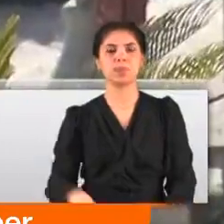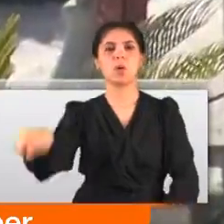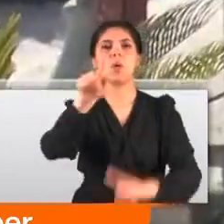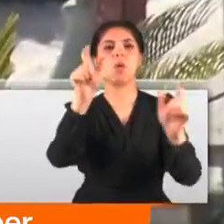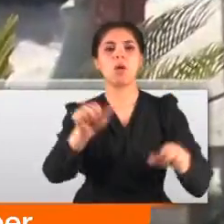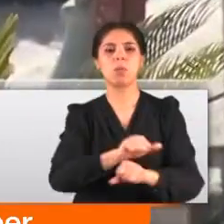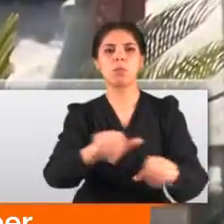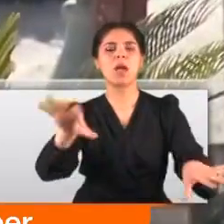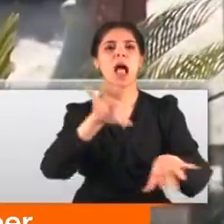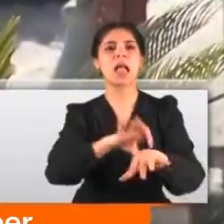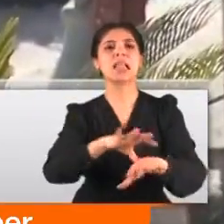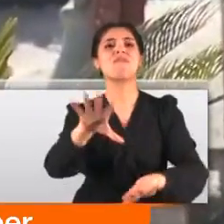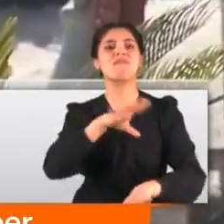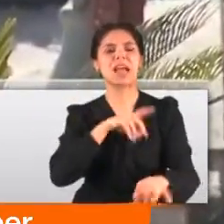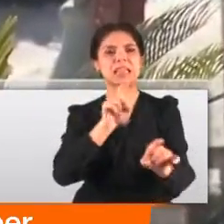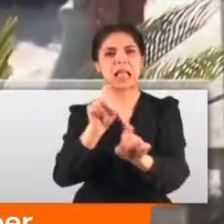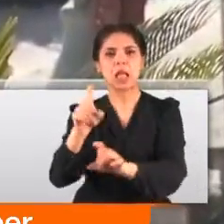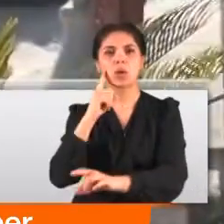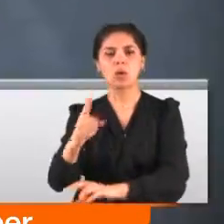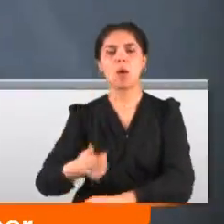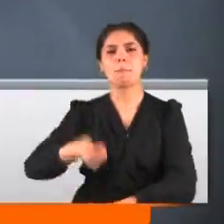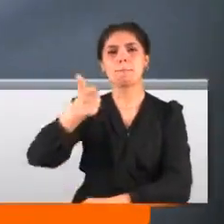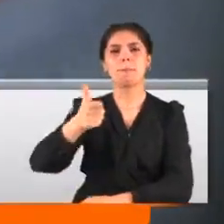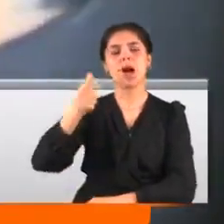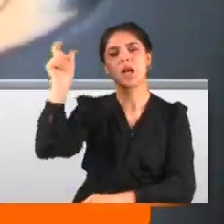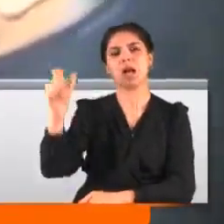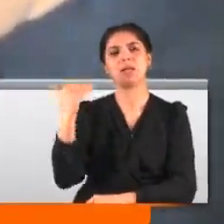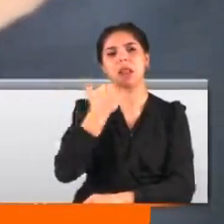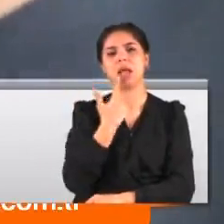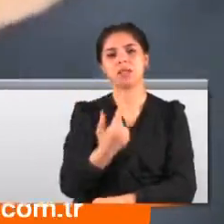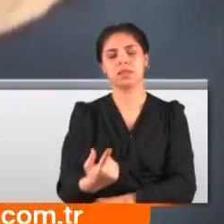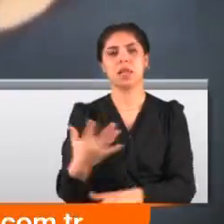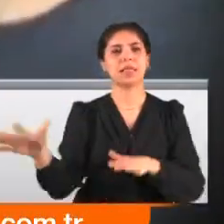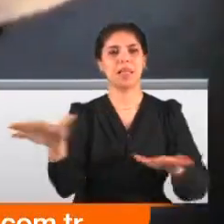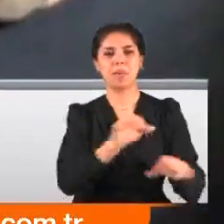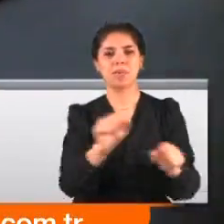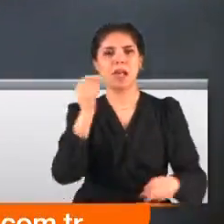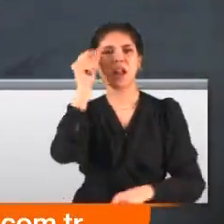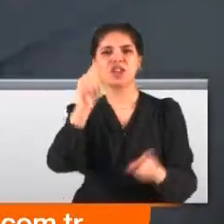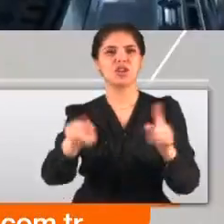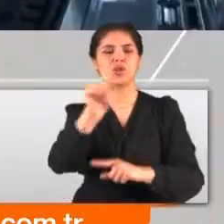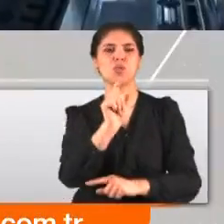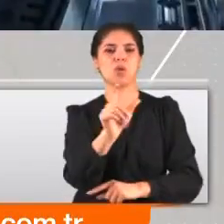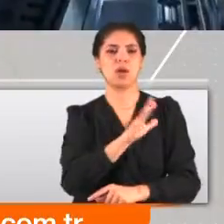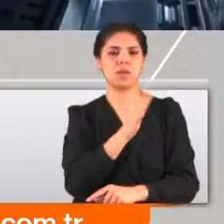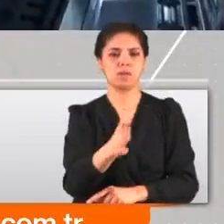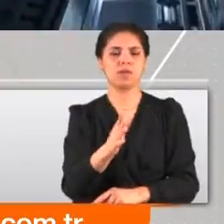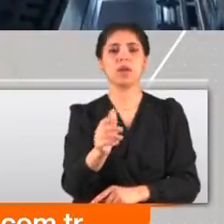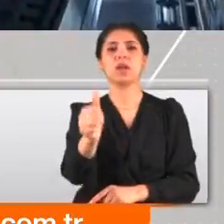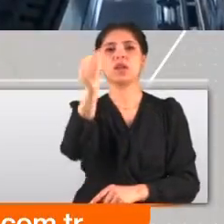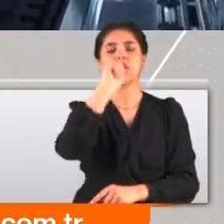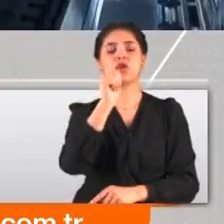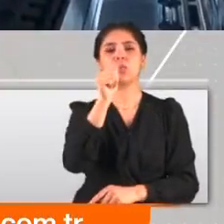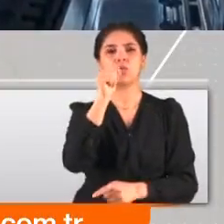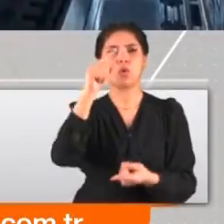Bölgede salgın hastalık yaşanıyor söylentilerini de Bakan Koca yalanladı. Depremzedelere bir de uyarısı vardı. İçme suyu